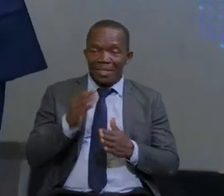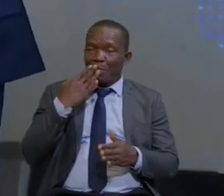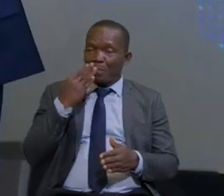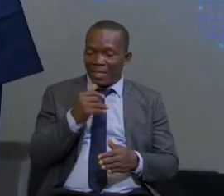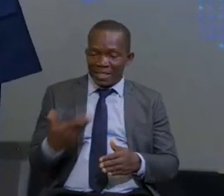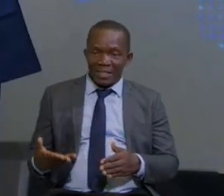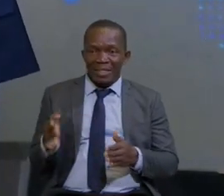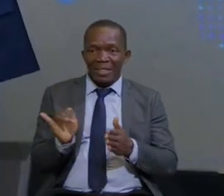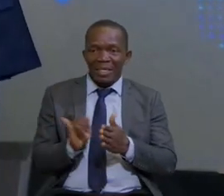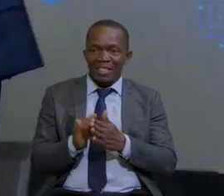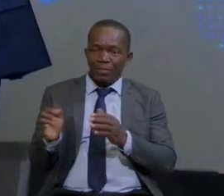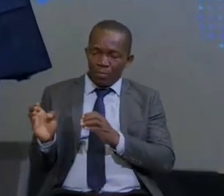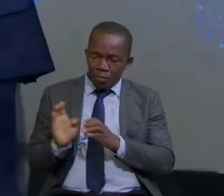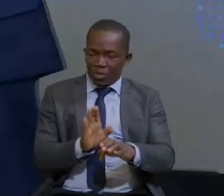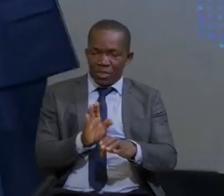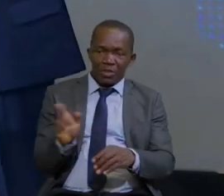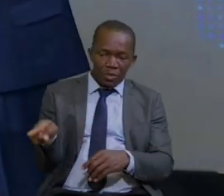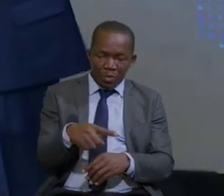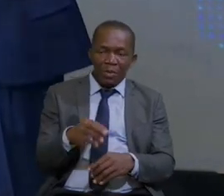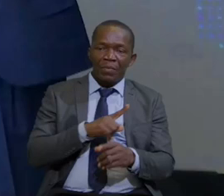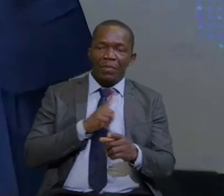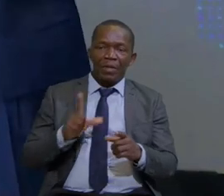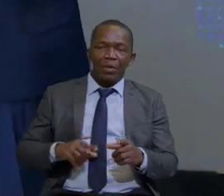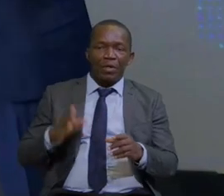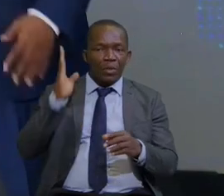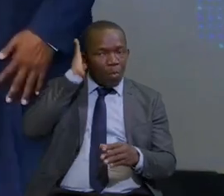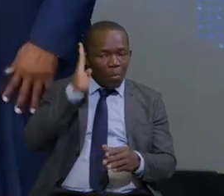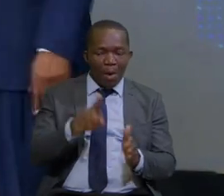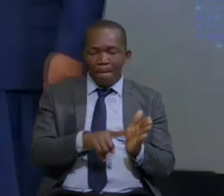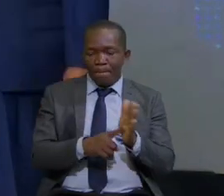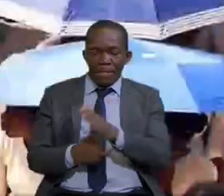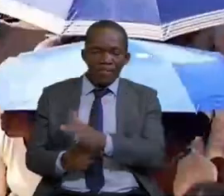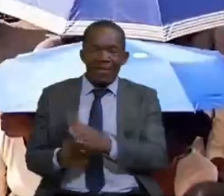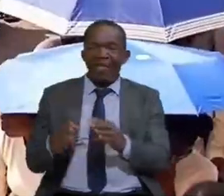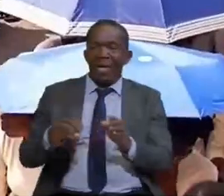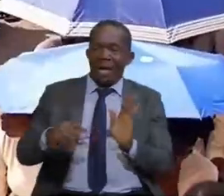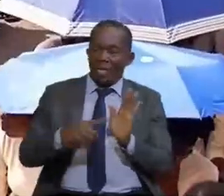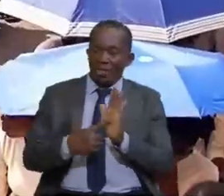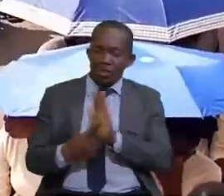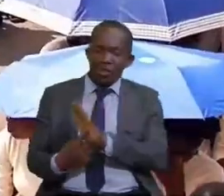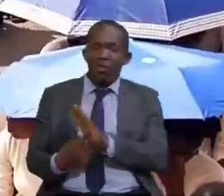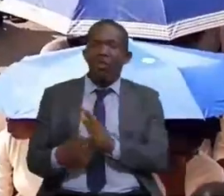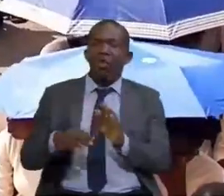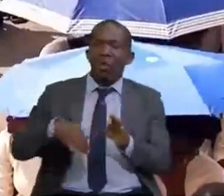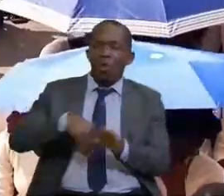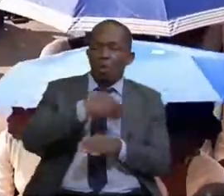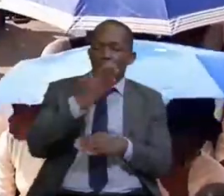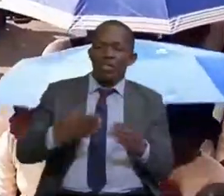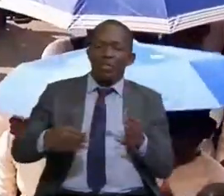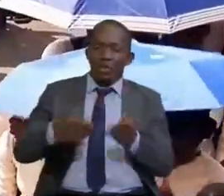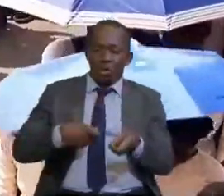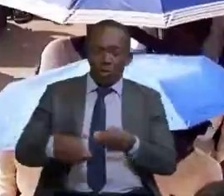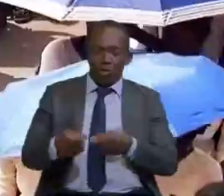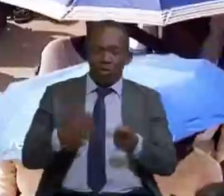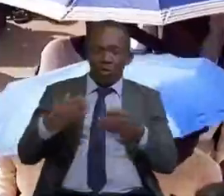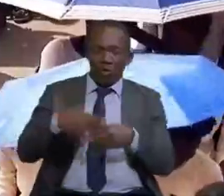l'intérieur. Le Seigneur va manifester l'autorité complète sur cette chose aujourd'hui au nom de